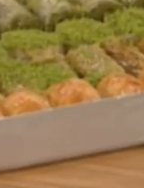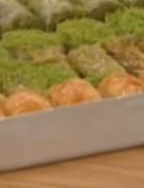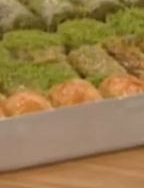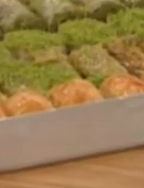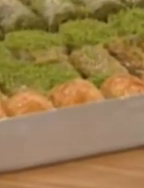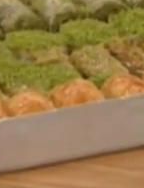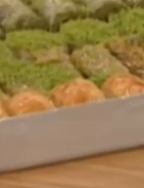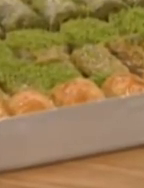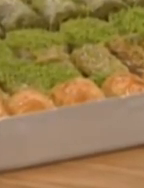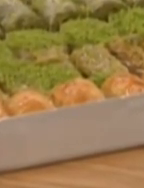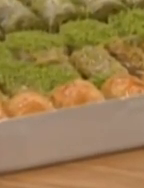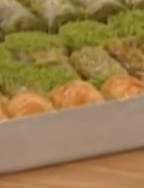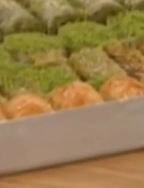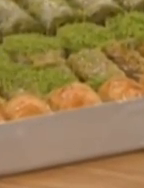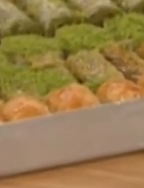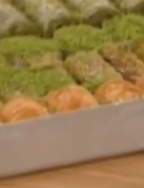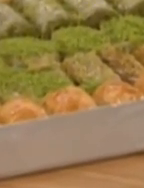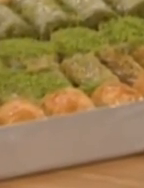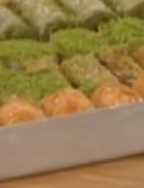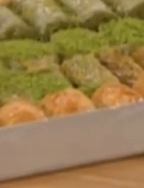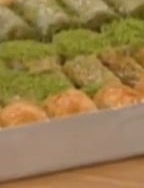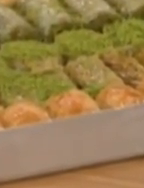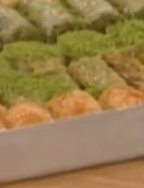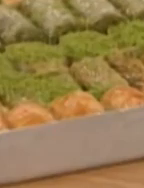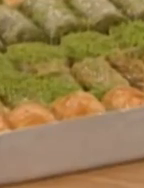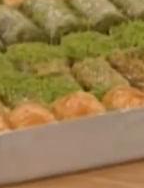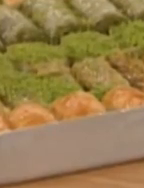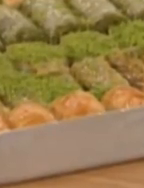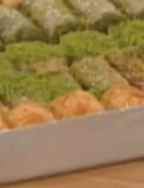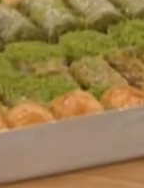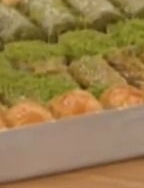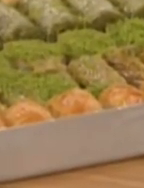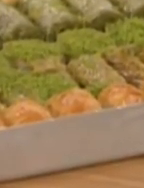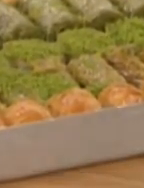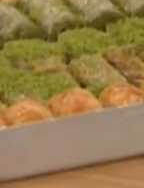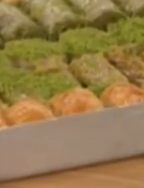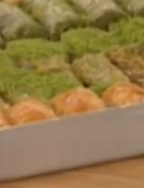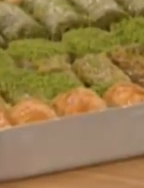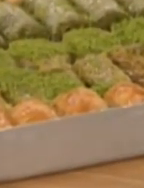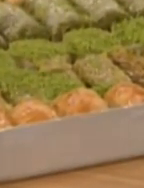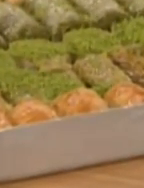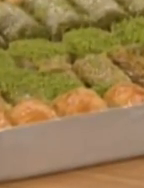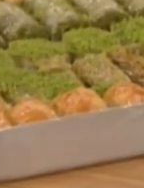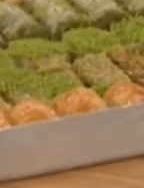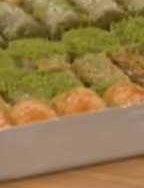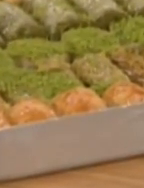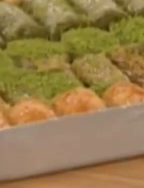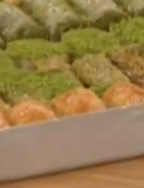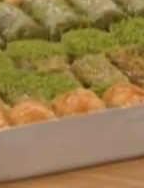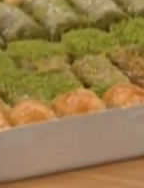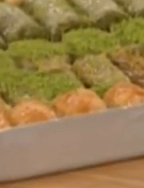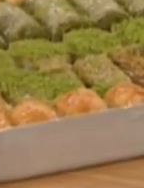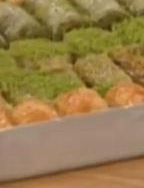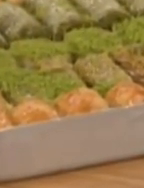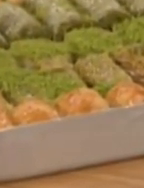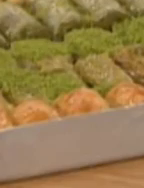derecesi dışarıdaki hava ile irtibatlıdır. Standart yoktur bizim meslekte. Doğru. Şimdi nasıl seyirci burada kalıba gelince sesini yükseltiyorsunuz.